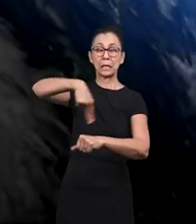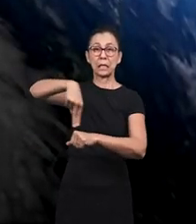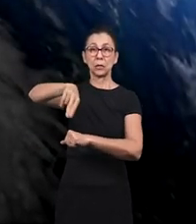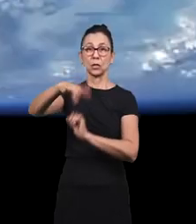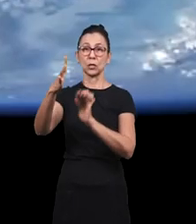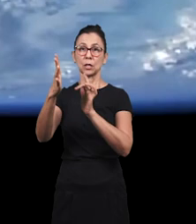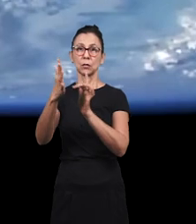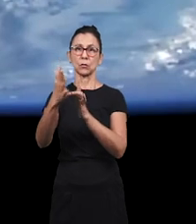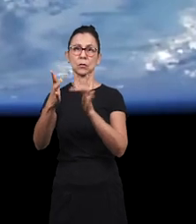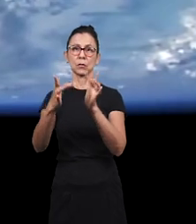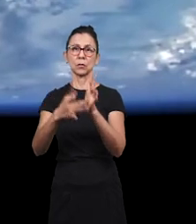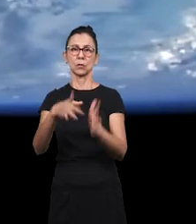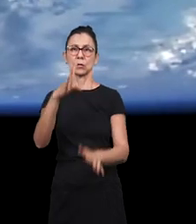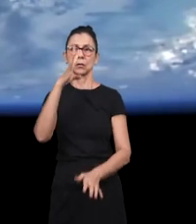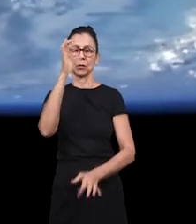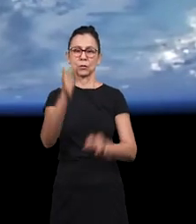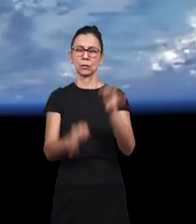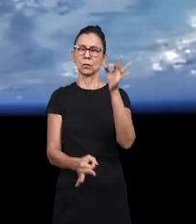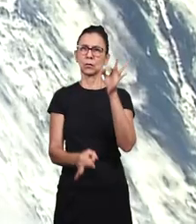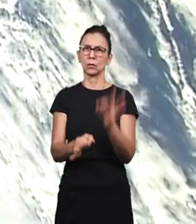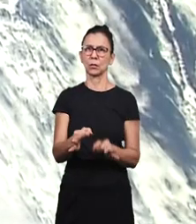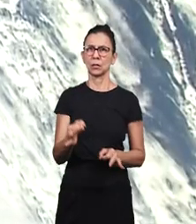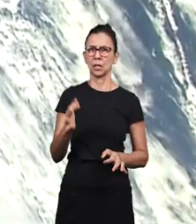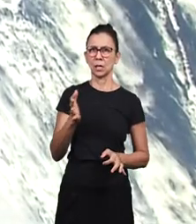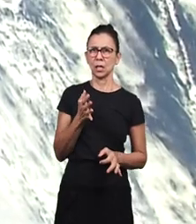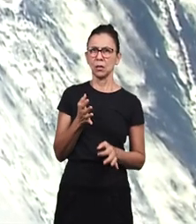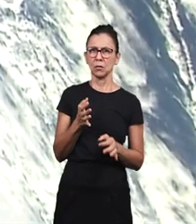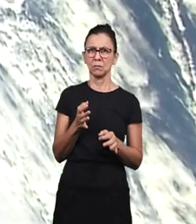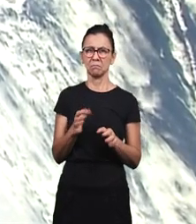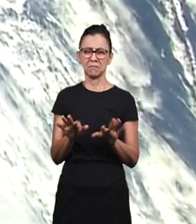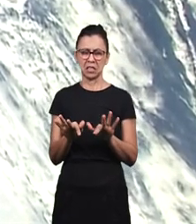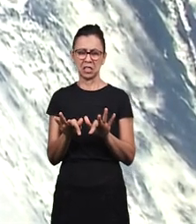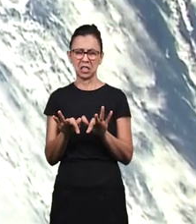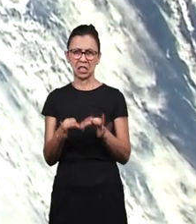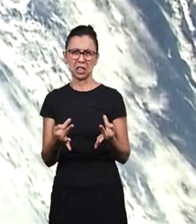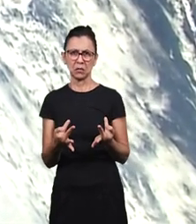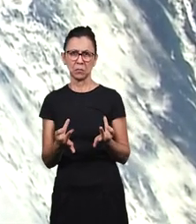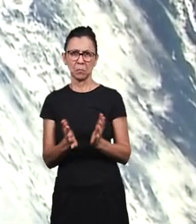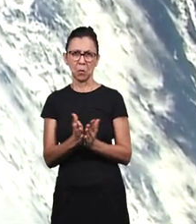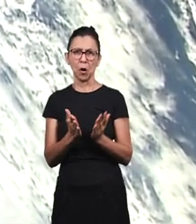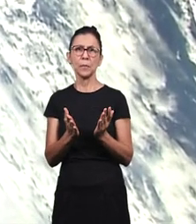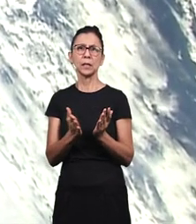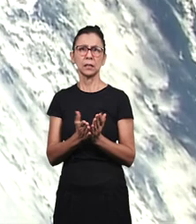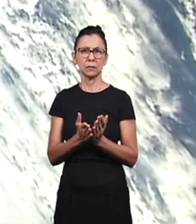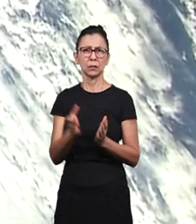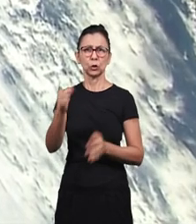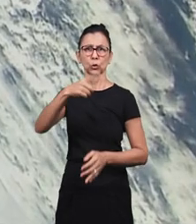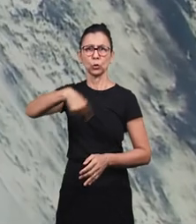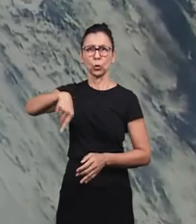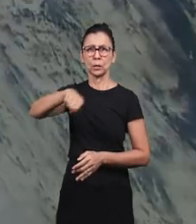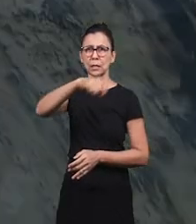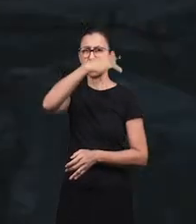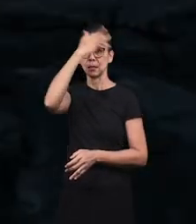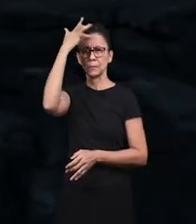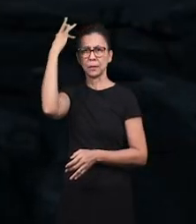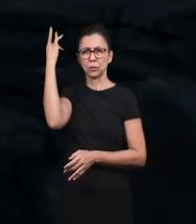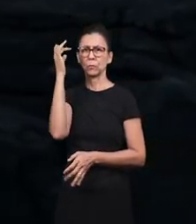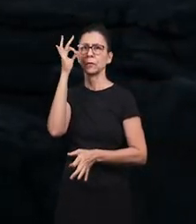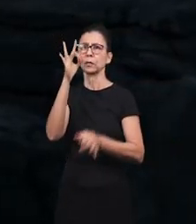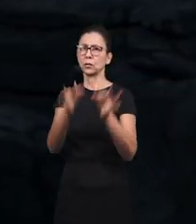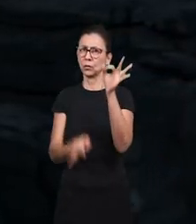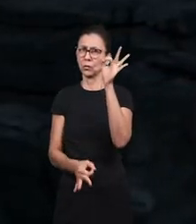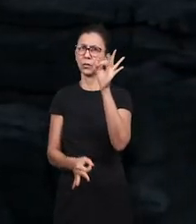nações há de julgar, todos grandes e pequenos o juiz há de encarar, e os